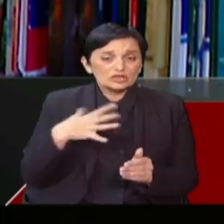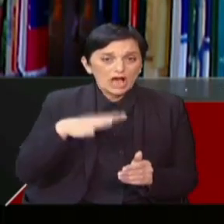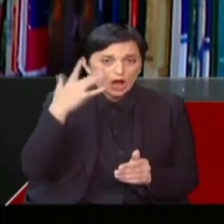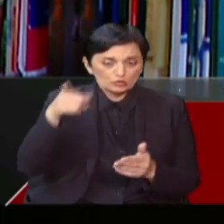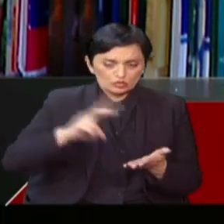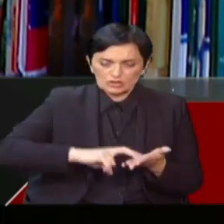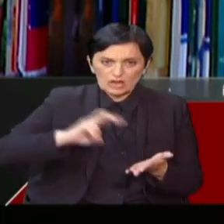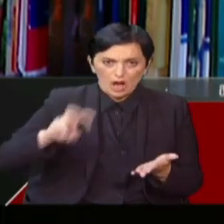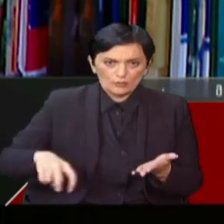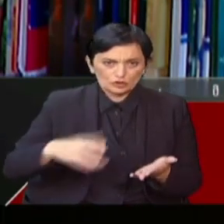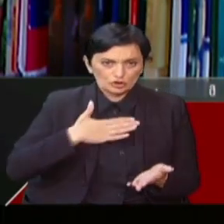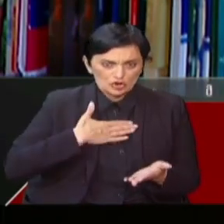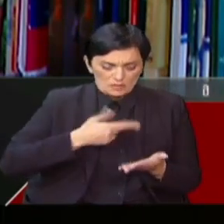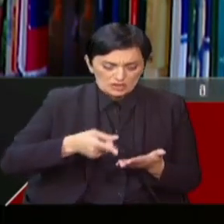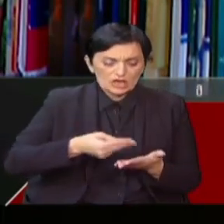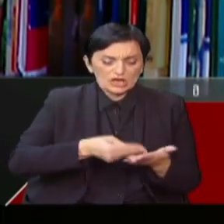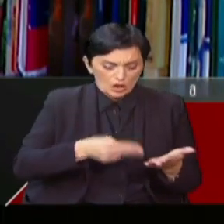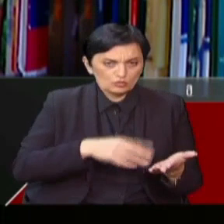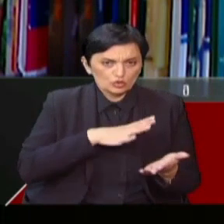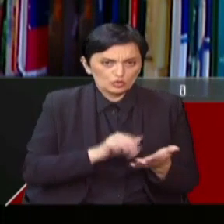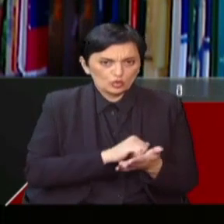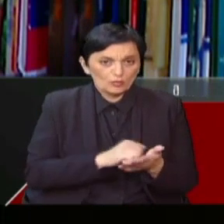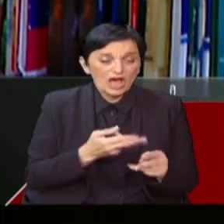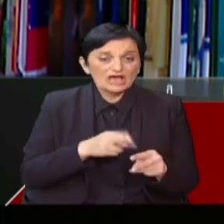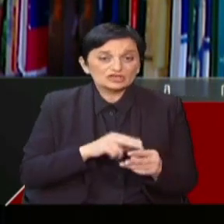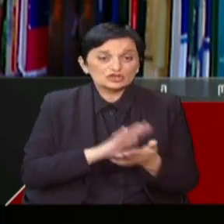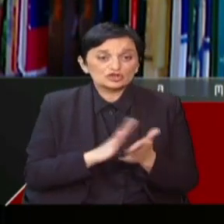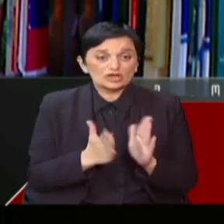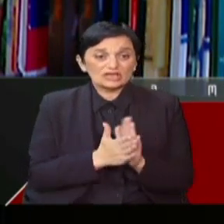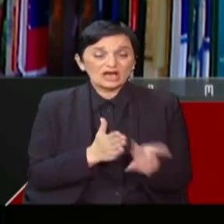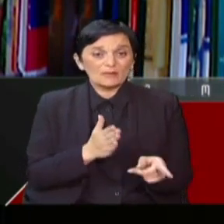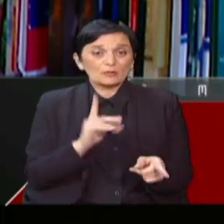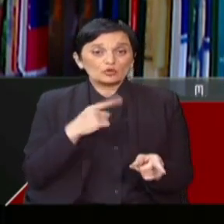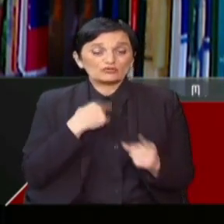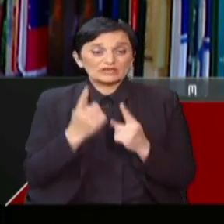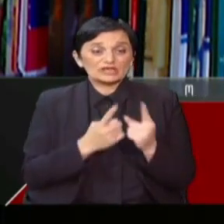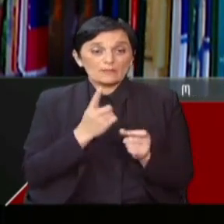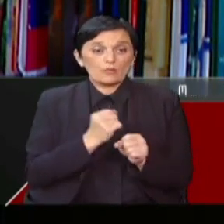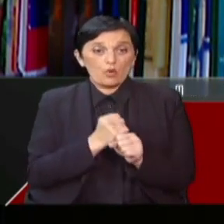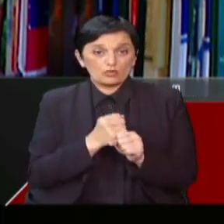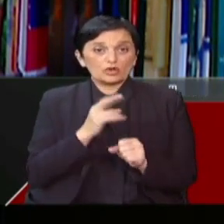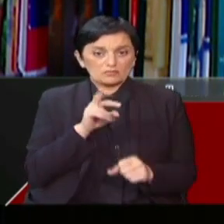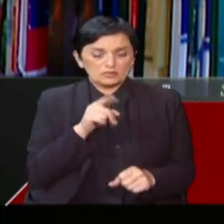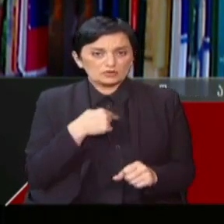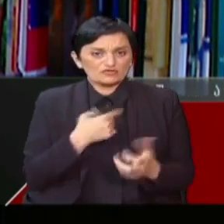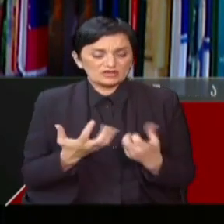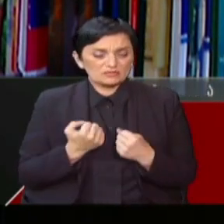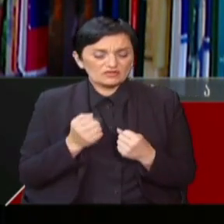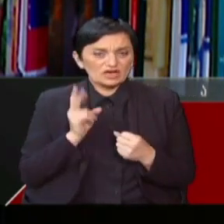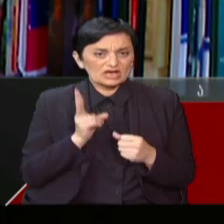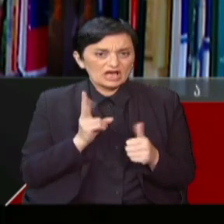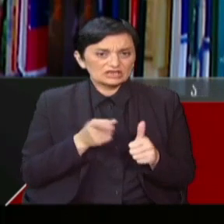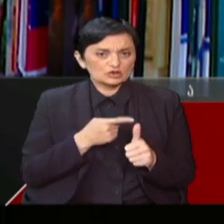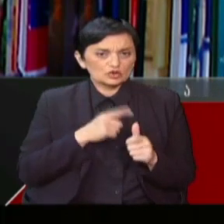ოცნება გამოვიდა, არამე ჩემი ხელმოწერაც იყო ამ დოკუმენტზე და ეს შეთანხმება რომ ზალაში ყოფილიყო და შორო რეფორმები გავკეთებინა, ჩვენც მივიღებით ამ კანდიდატის